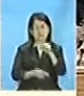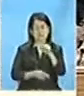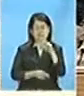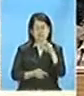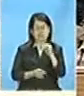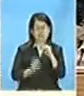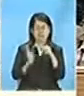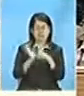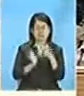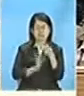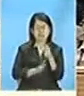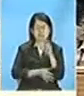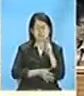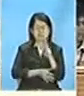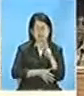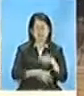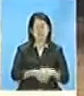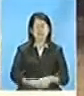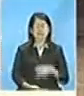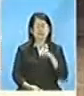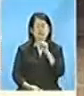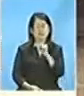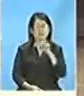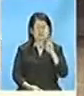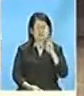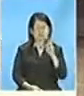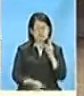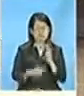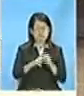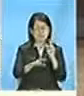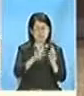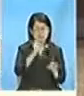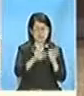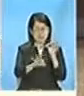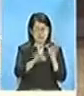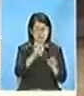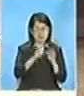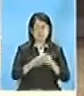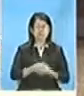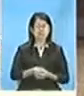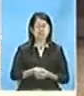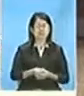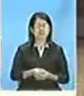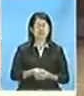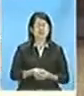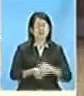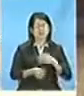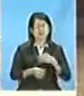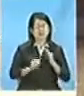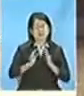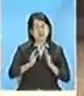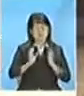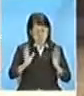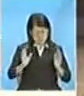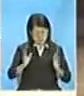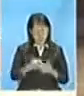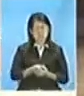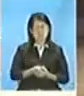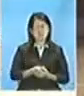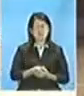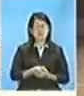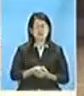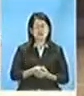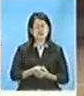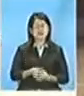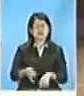พานันสมาชิกวุฒิสภาสรรหาภาคอื่นกับผมขอขอบคุณท่านพลเ